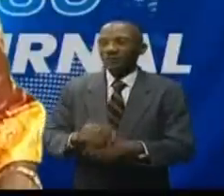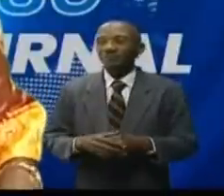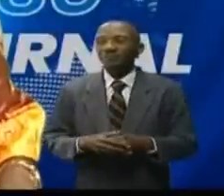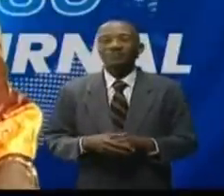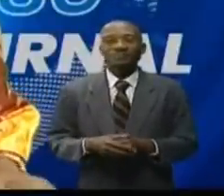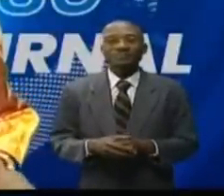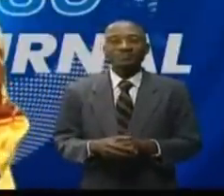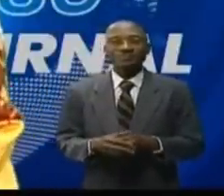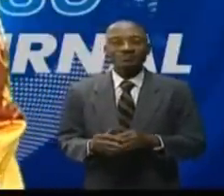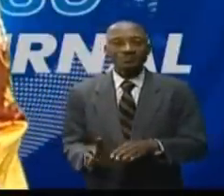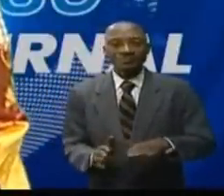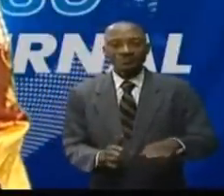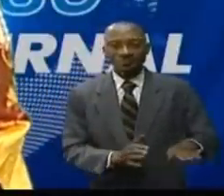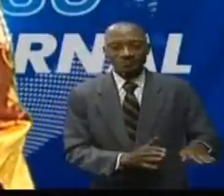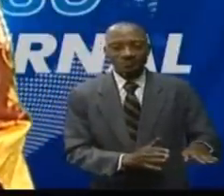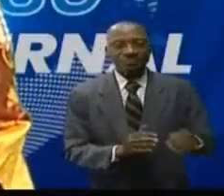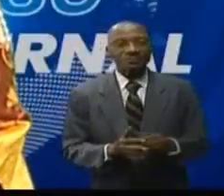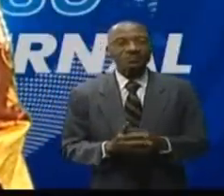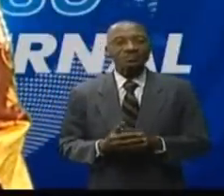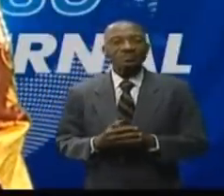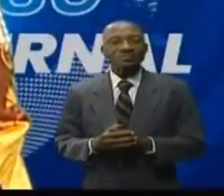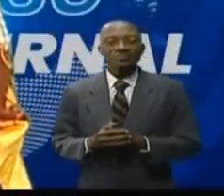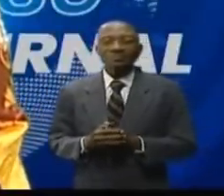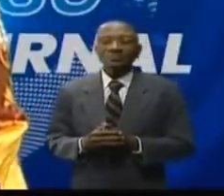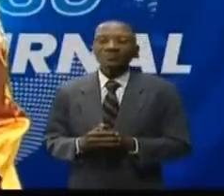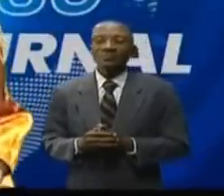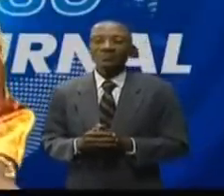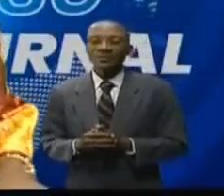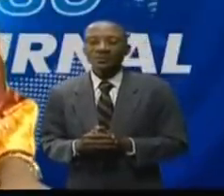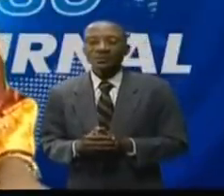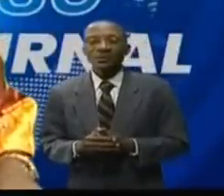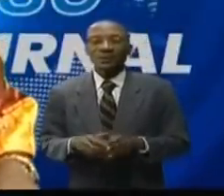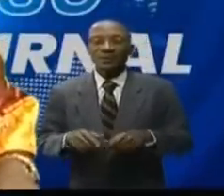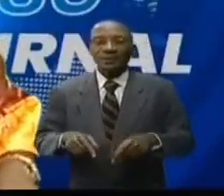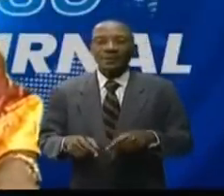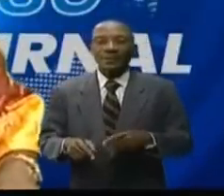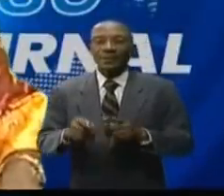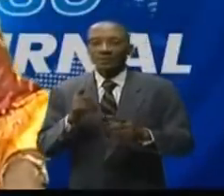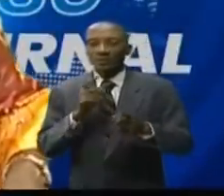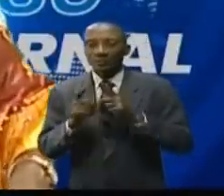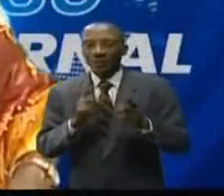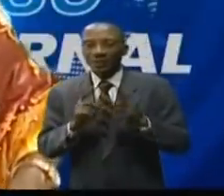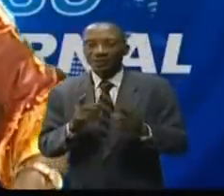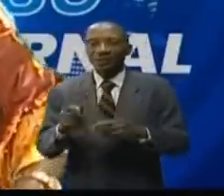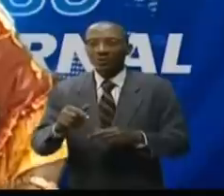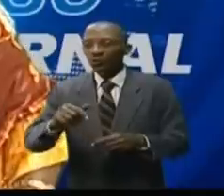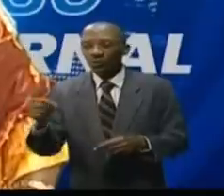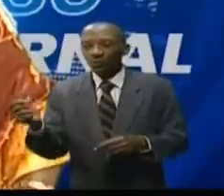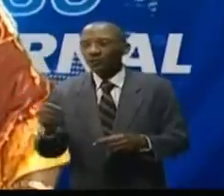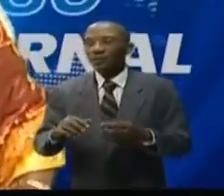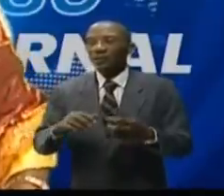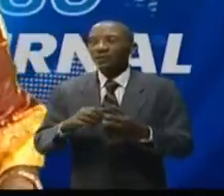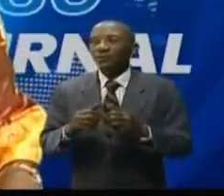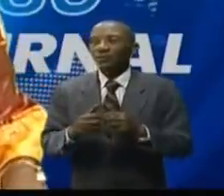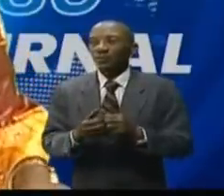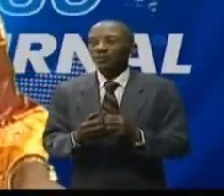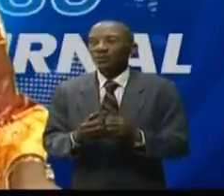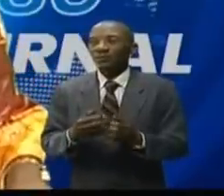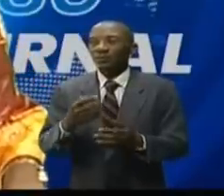Notre confrère Patrick Michel Moukoui reviendra sur cette activité avec plus de détails dans nos prochaines éditions